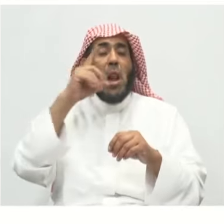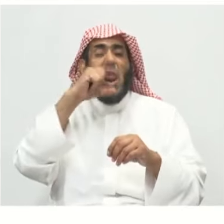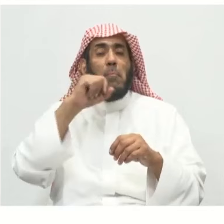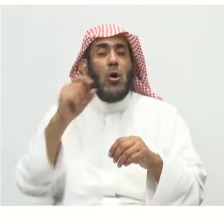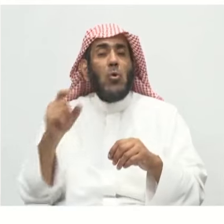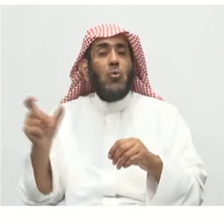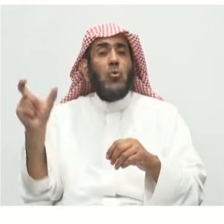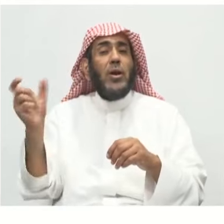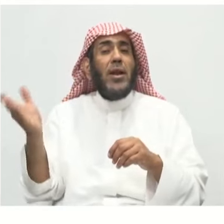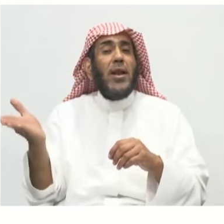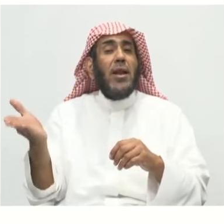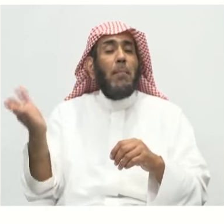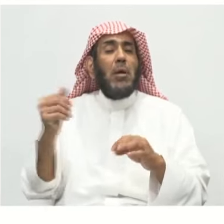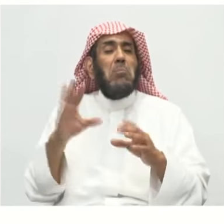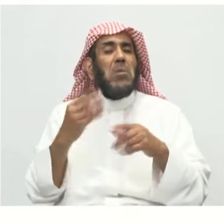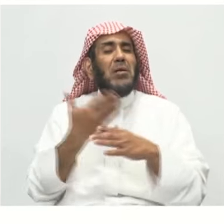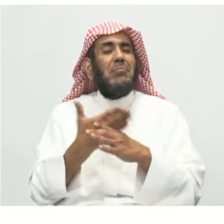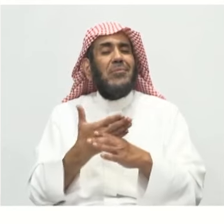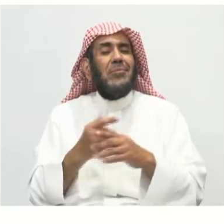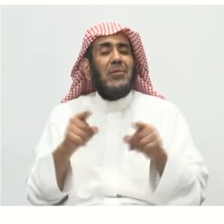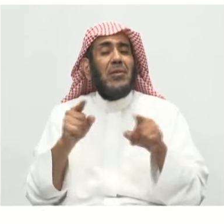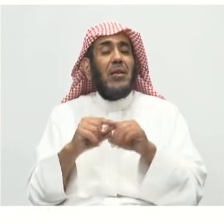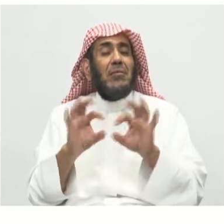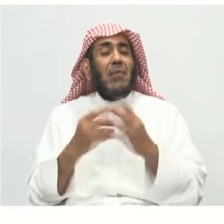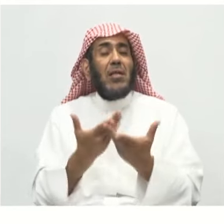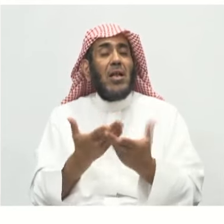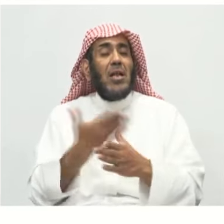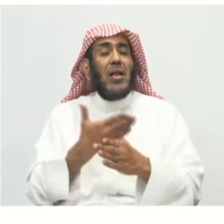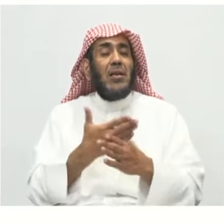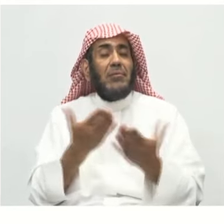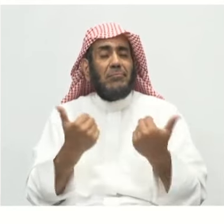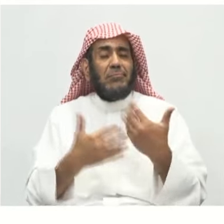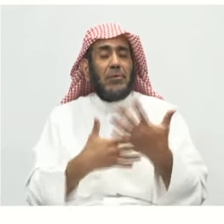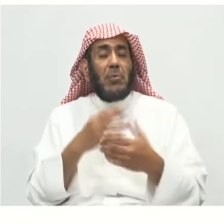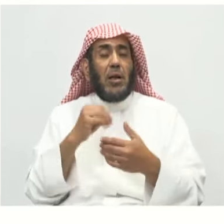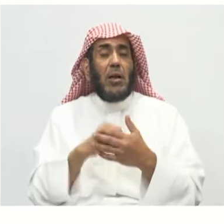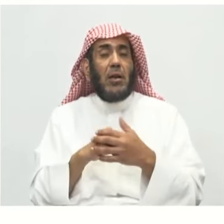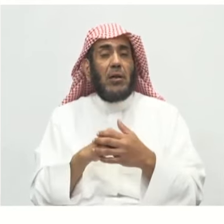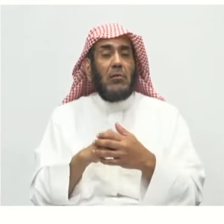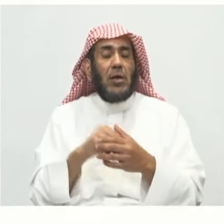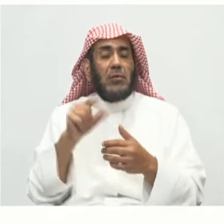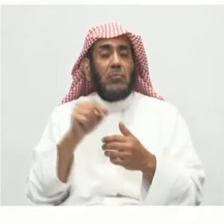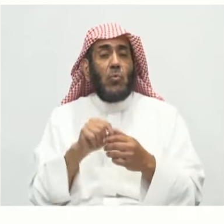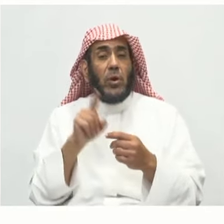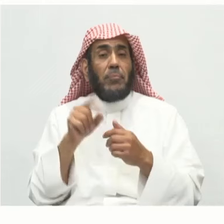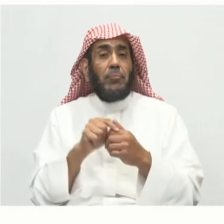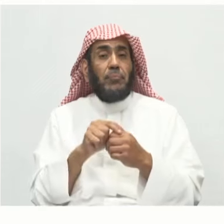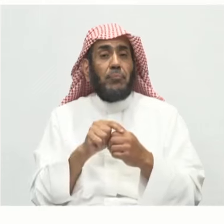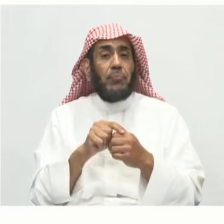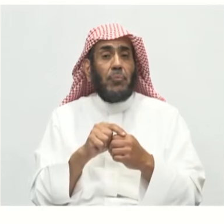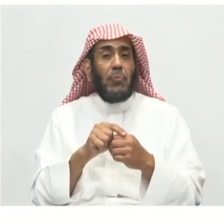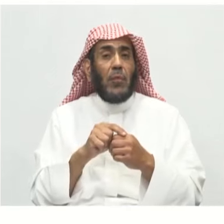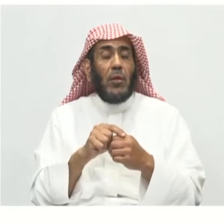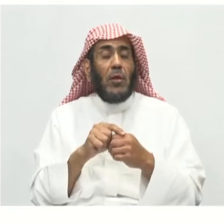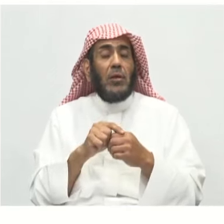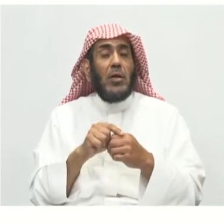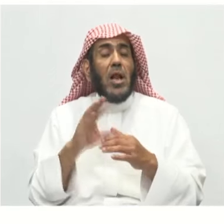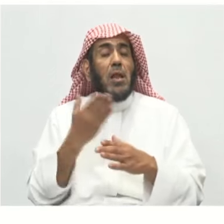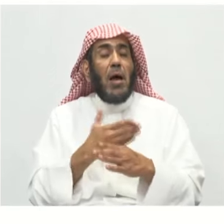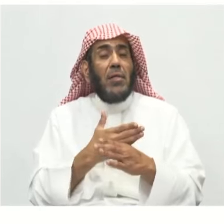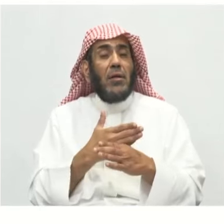نبيا ما التعليل المناسب الذي يناسب ذلك جميل احسنتم هنا طبعا